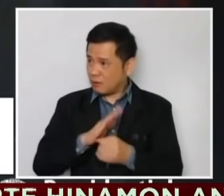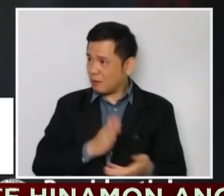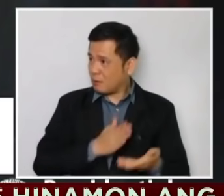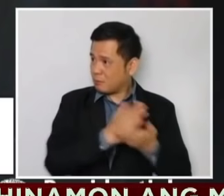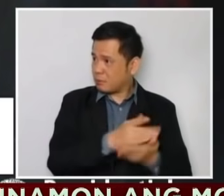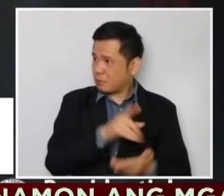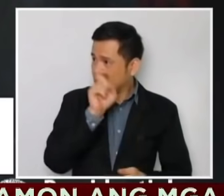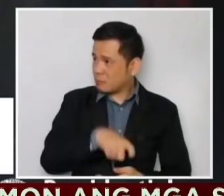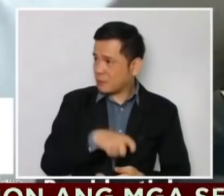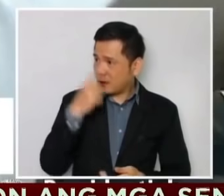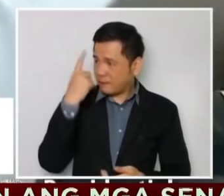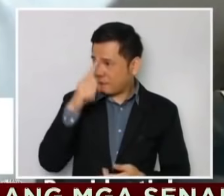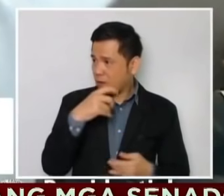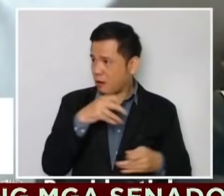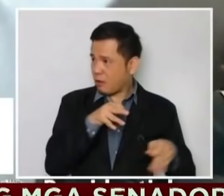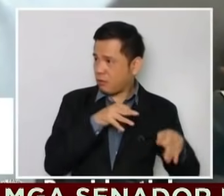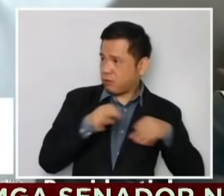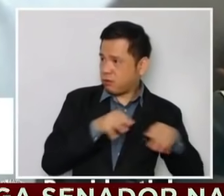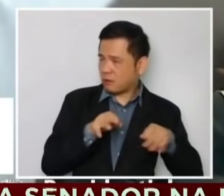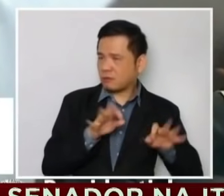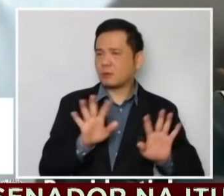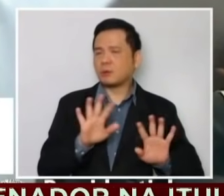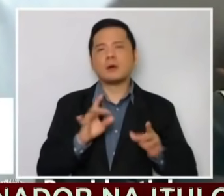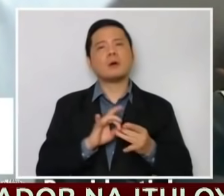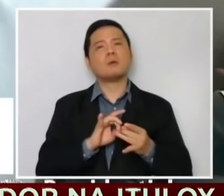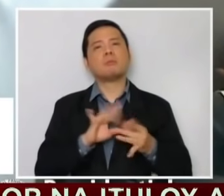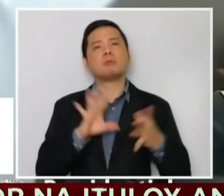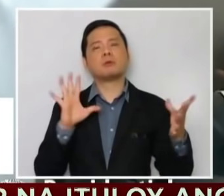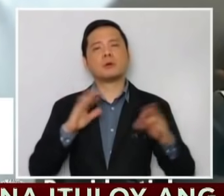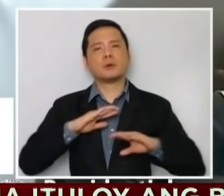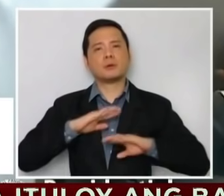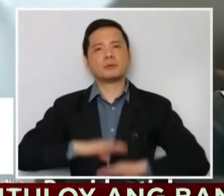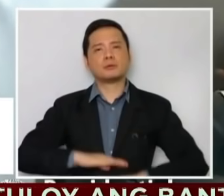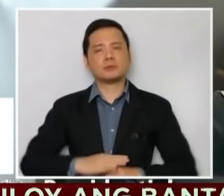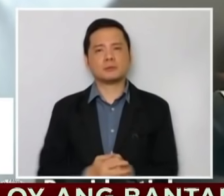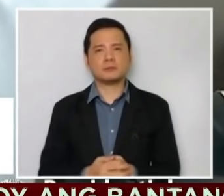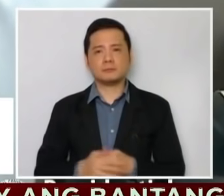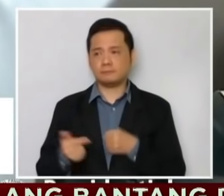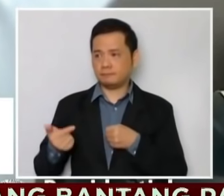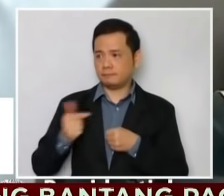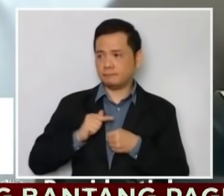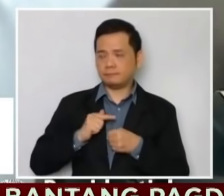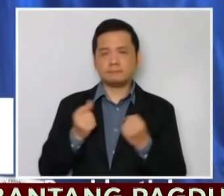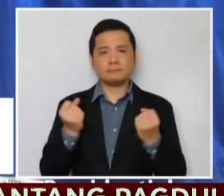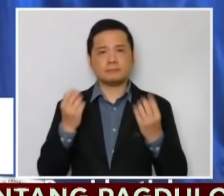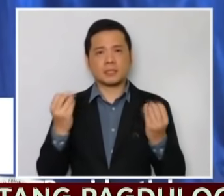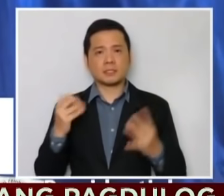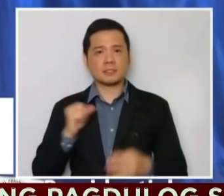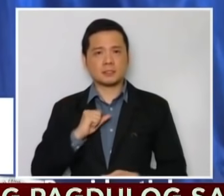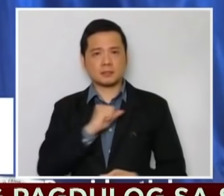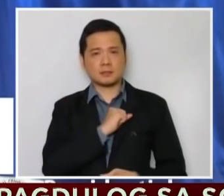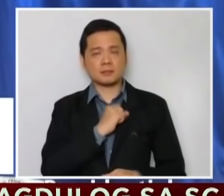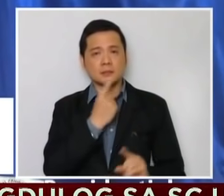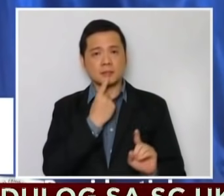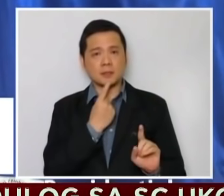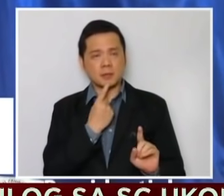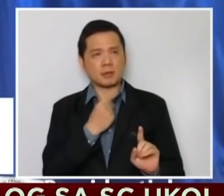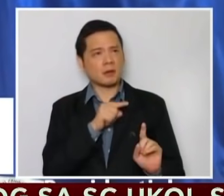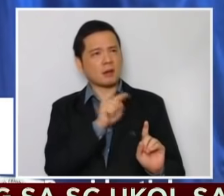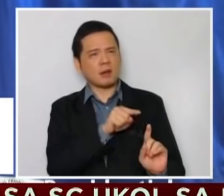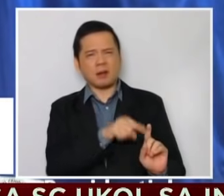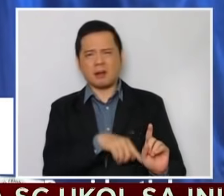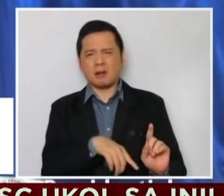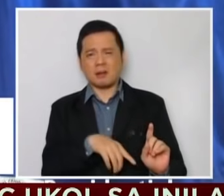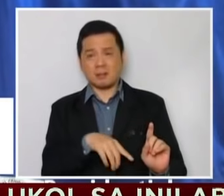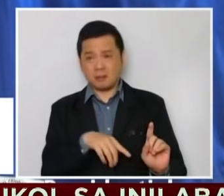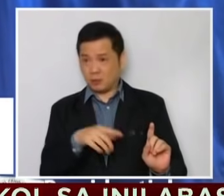Very emotional po si nakangina. Sa kabila ng pag-alma ng maraming senador, nanindigan si Duterte na hindi niya